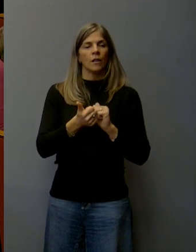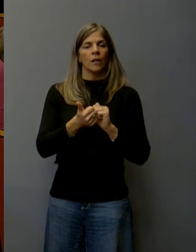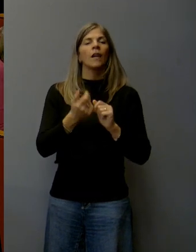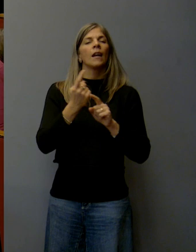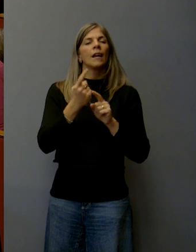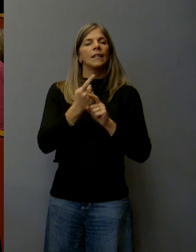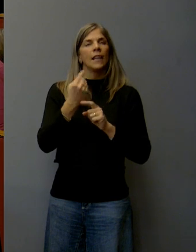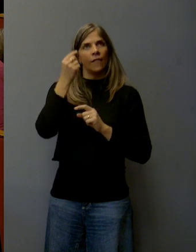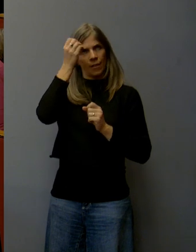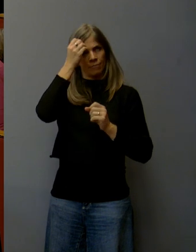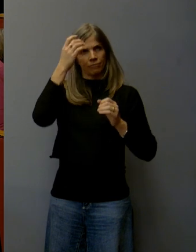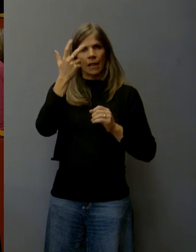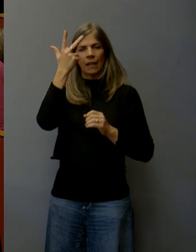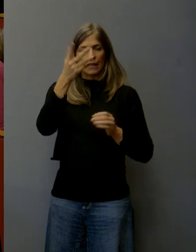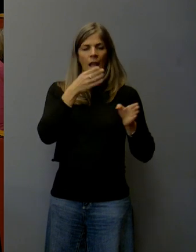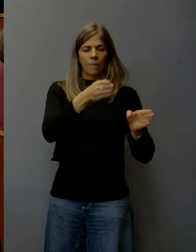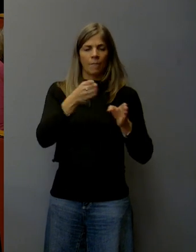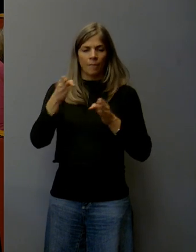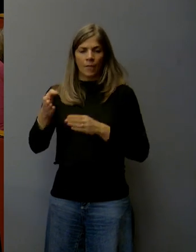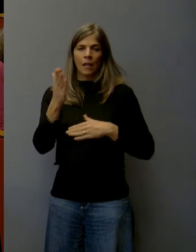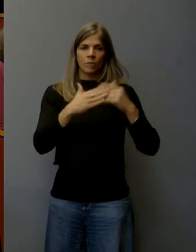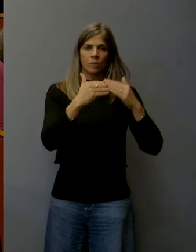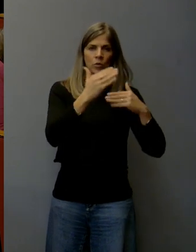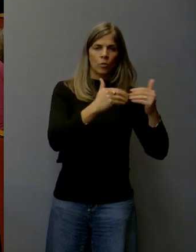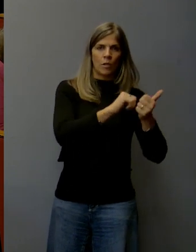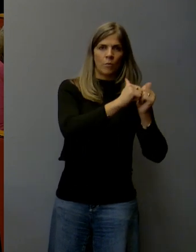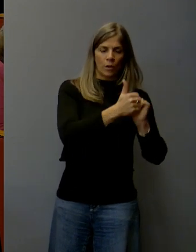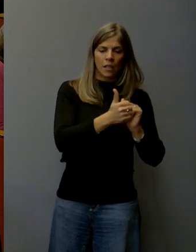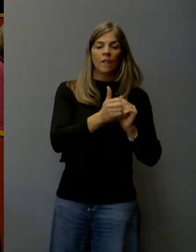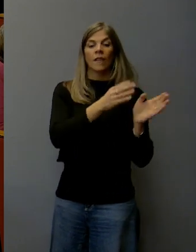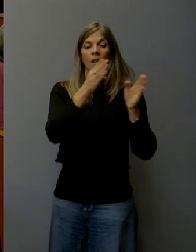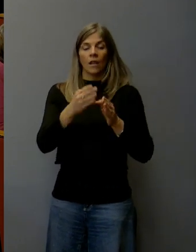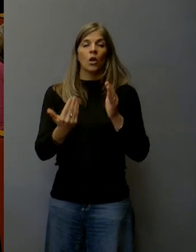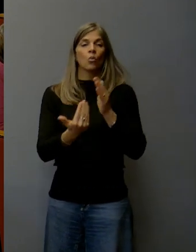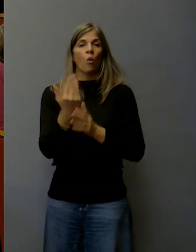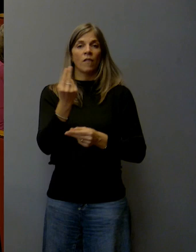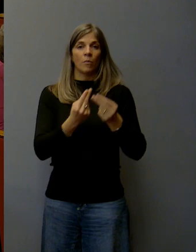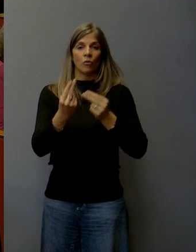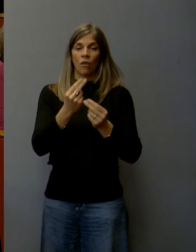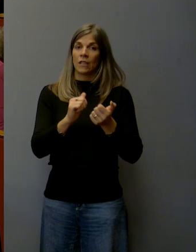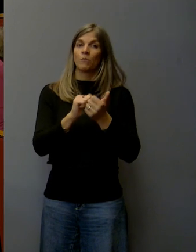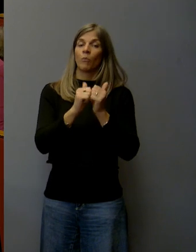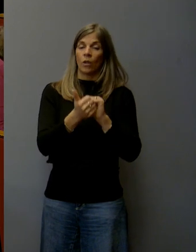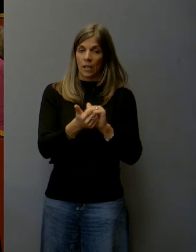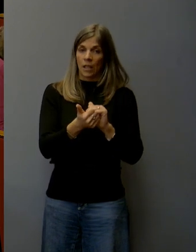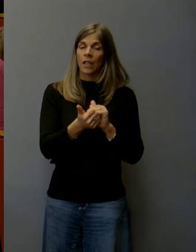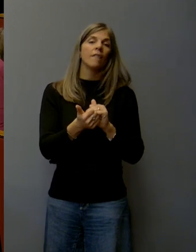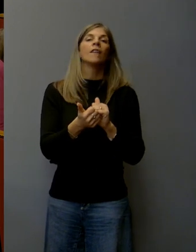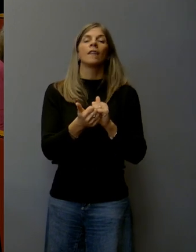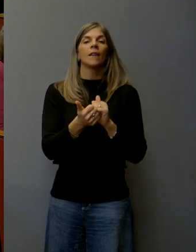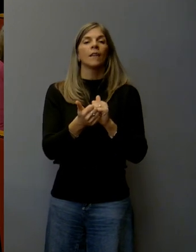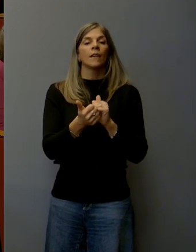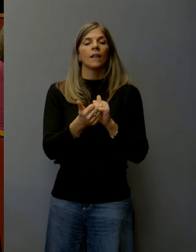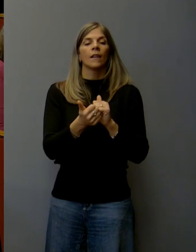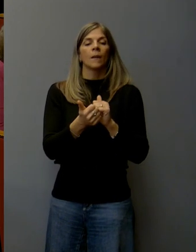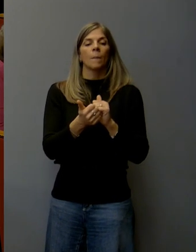filoni l'impiantistica sportiva i nuovi progetti sportivi e in questi nuovi progetti sportivi si inserisce benissimo tutto